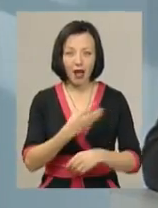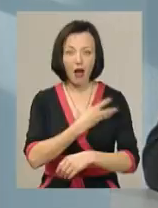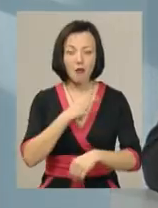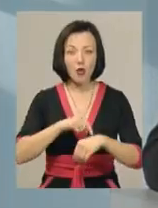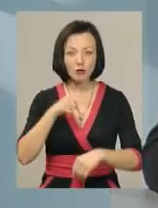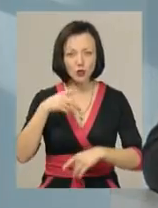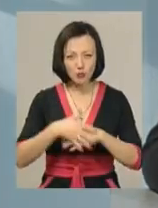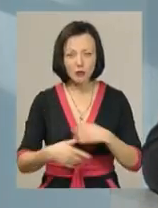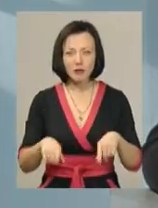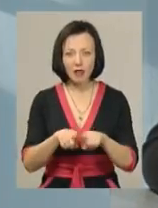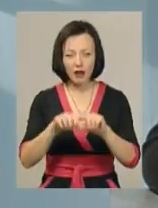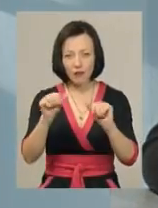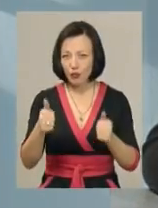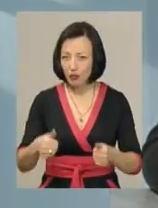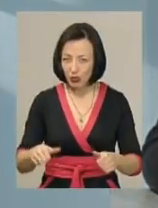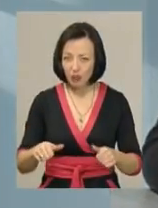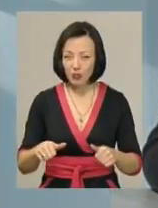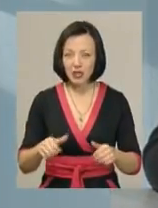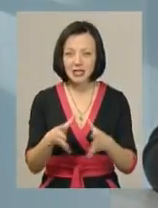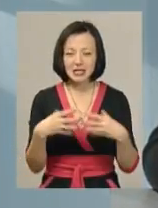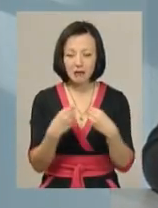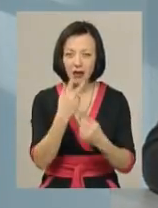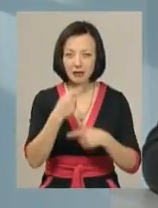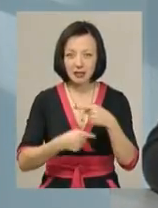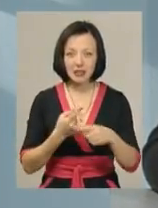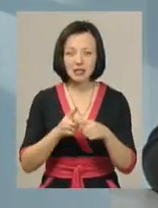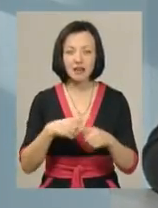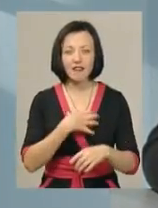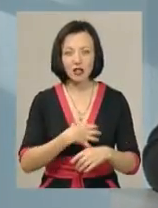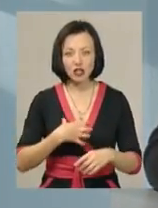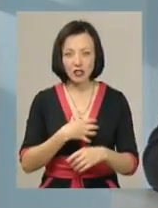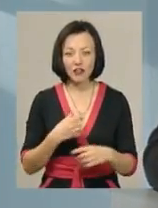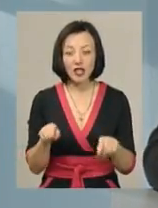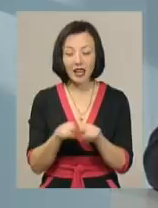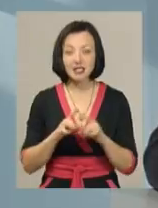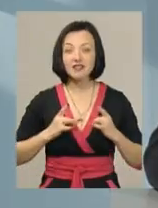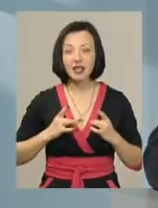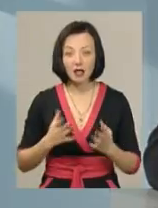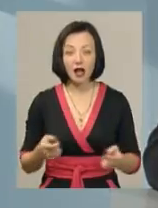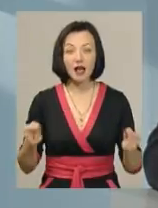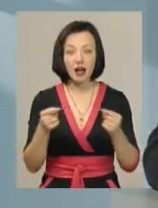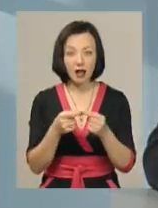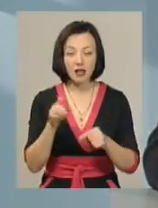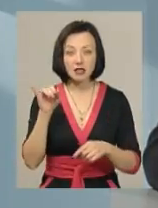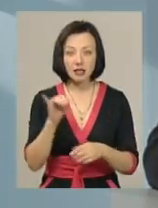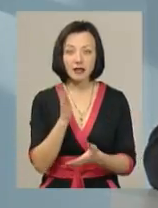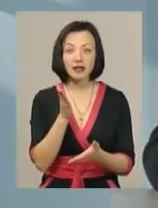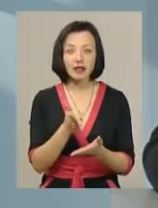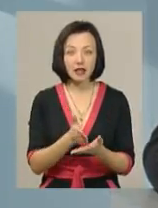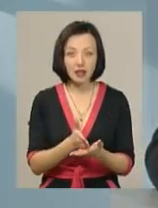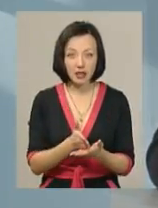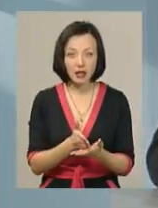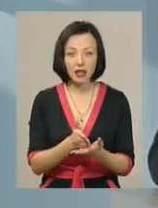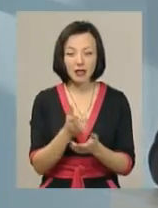розуміємо що таким чином Ми формуємо сімейні традиції тому що це дуже важливо і Отакі свята вони якраз є